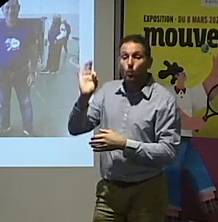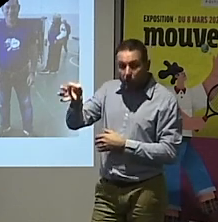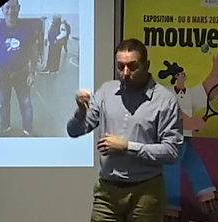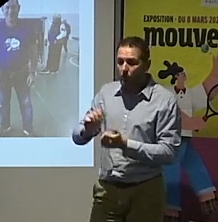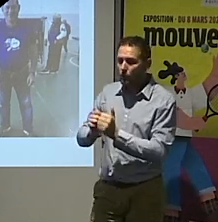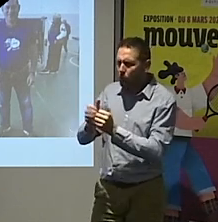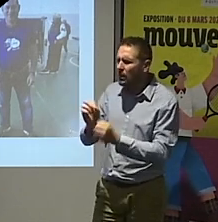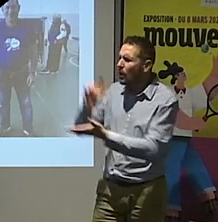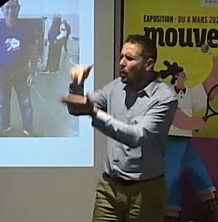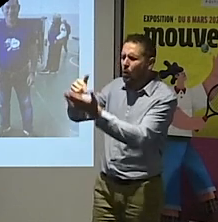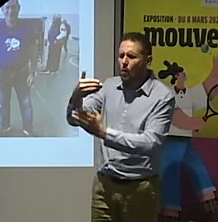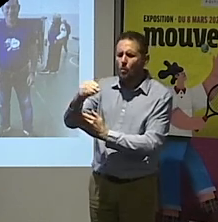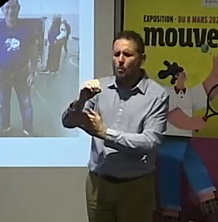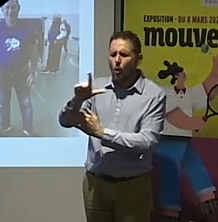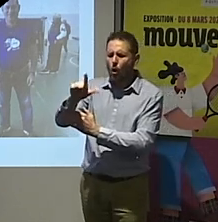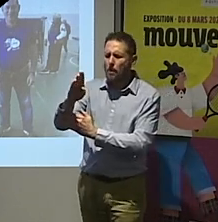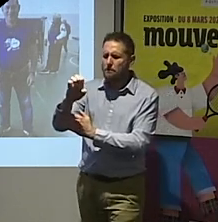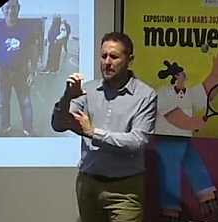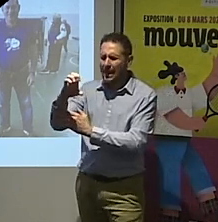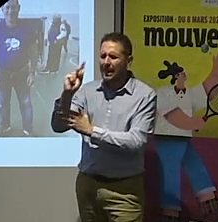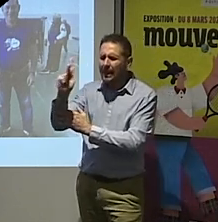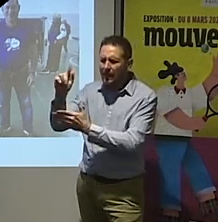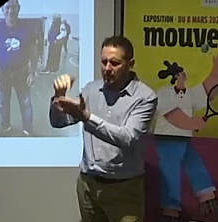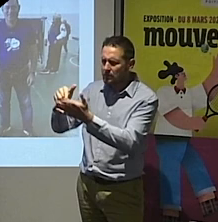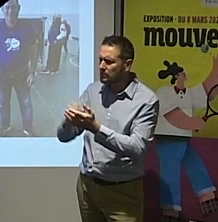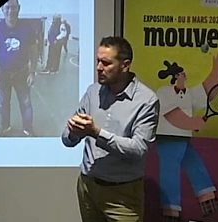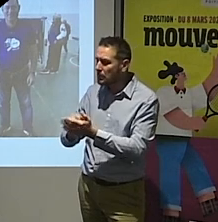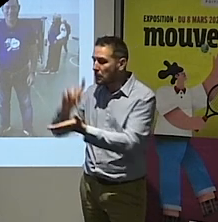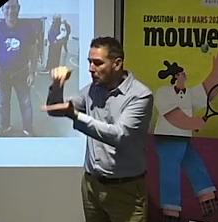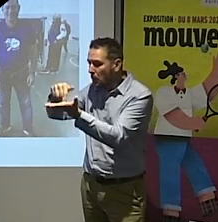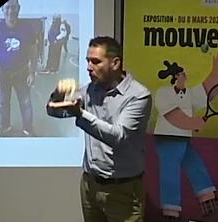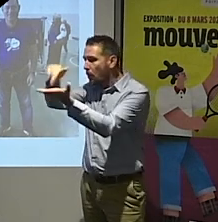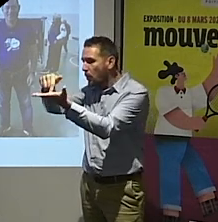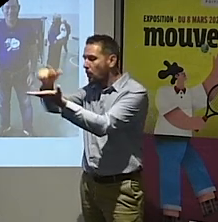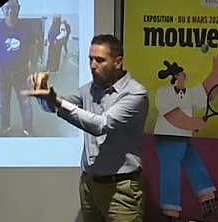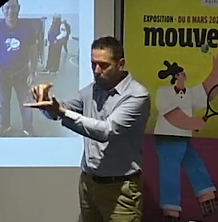à Bolbec. On a fait à Bolbec, tout ça, à Grenon.